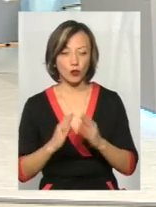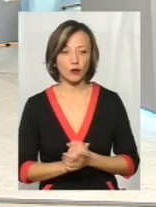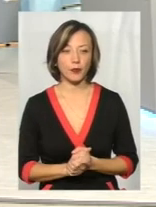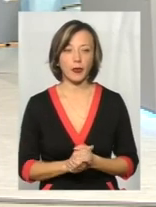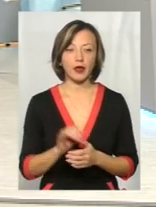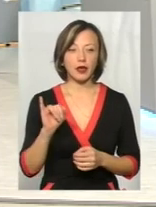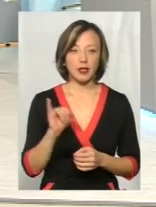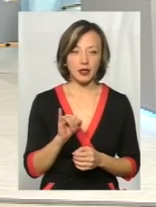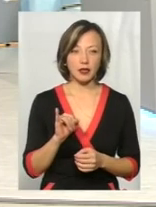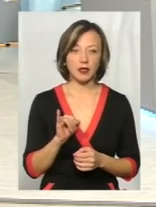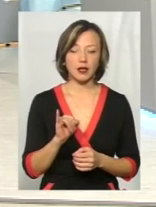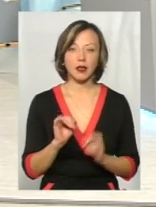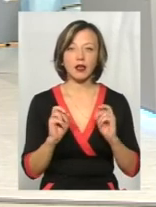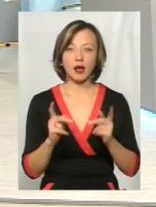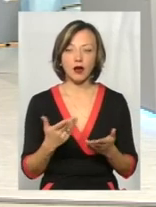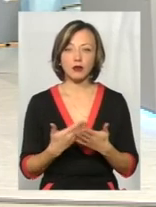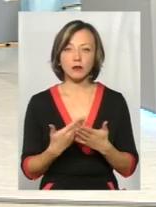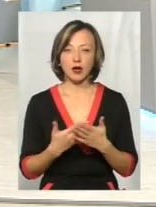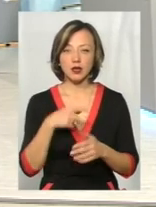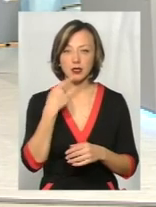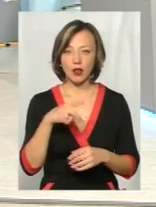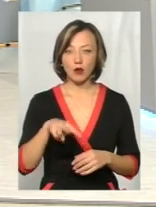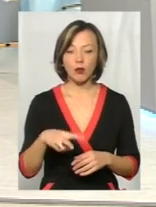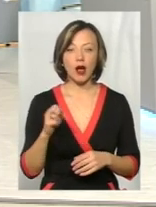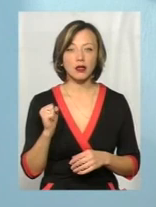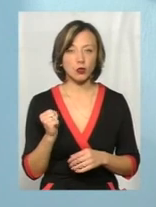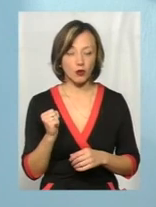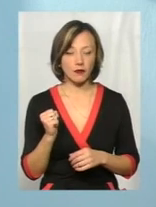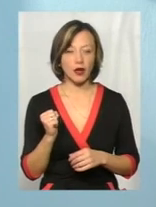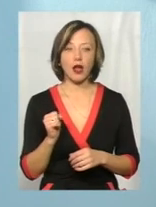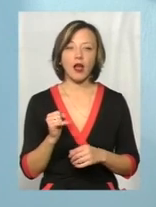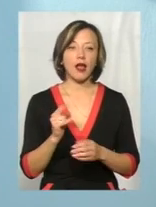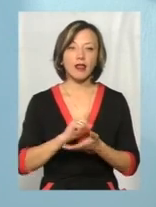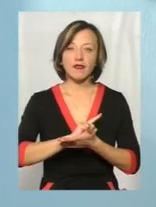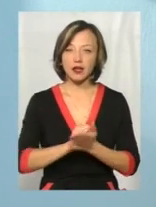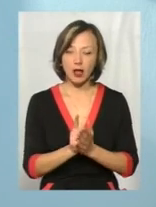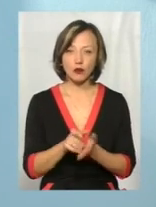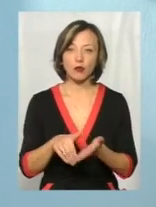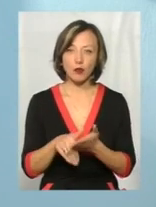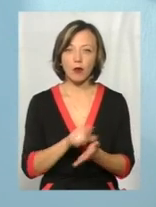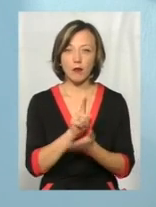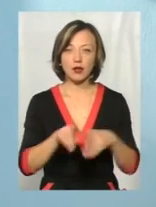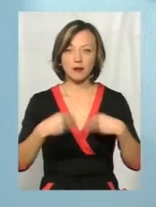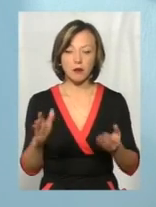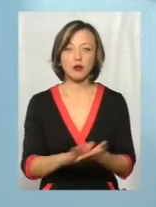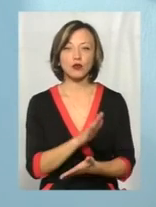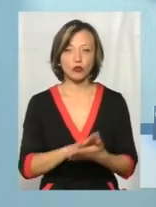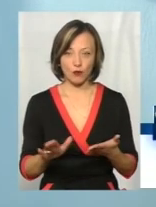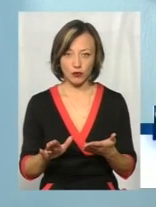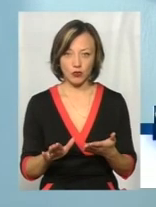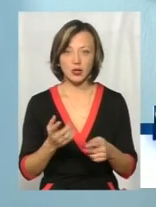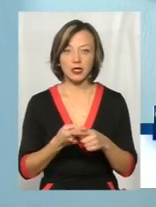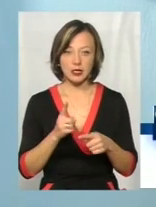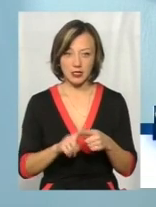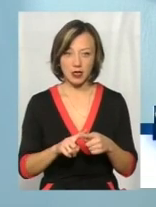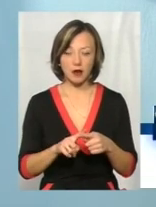І, як вже казала Людмила Анатоліївна, невідкладна і екстрена допомога має надаватися безкоштовно. Це ви вже